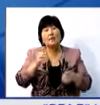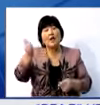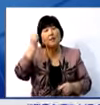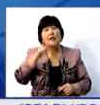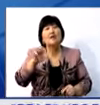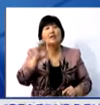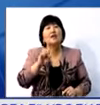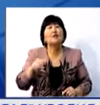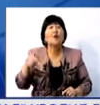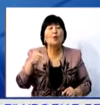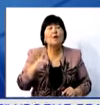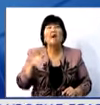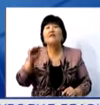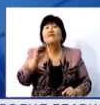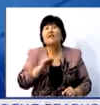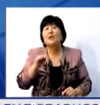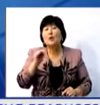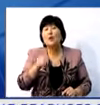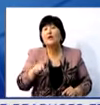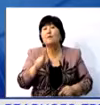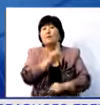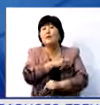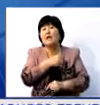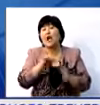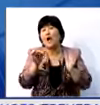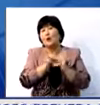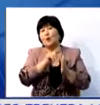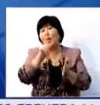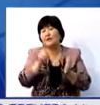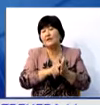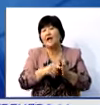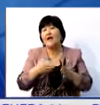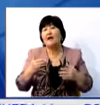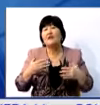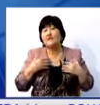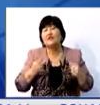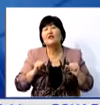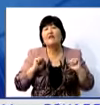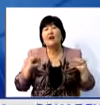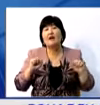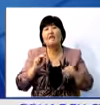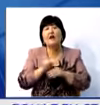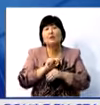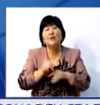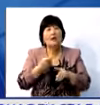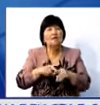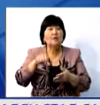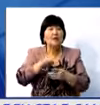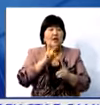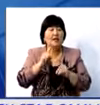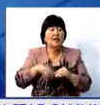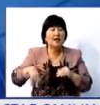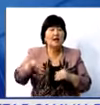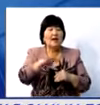вахида губанова физиология и медицина актуальные вопросы физического воспитания в работе конференции приняли участие члены